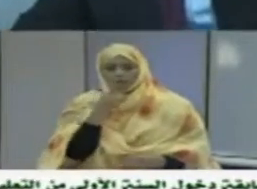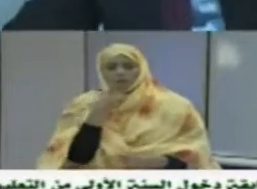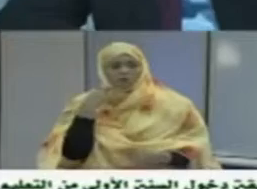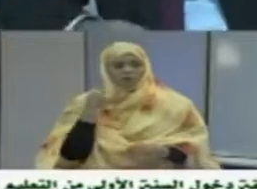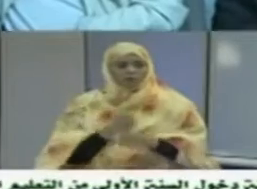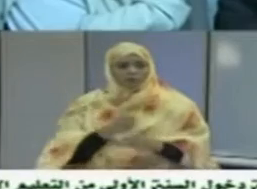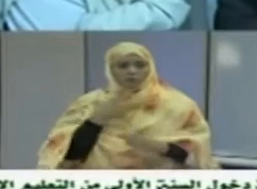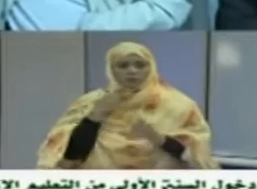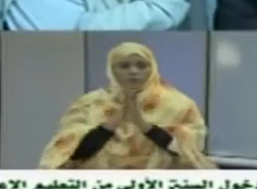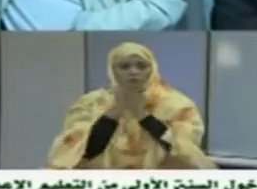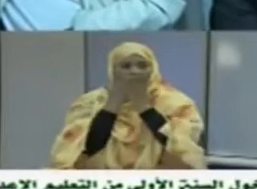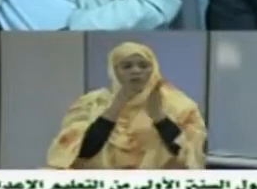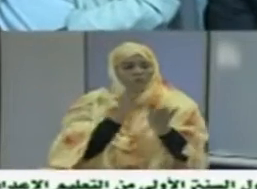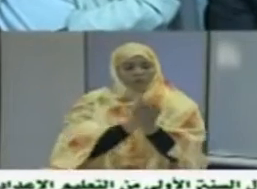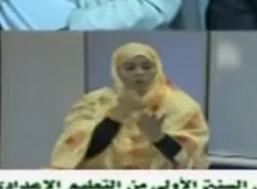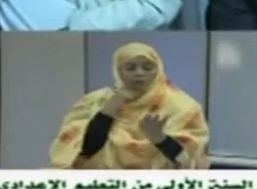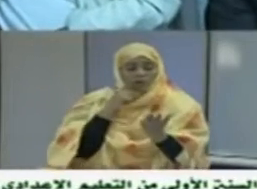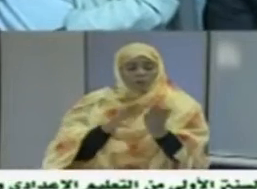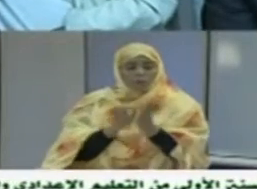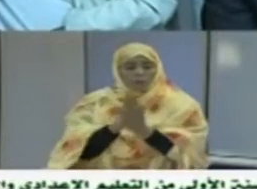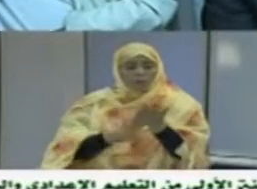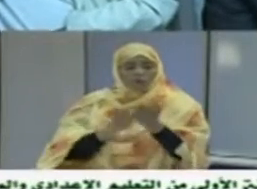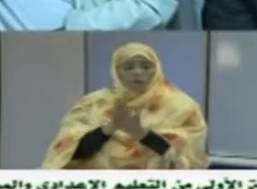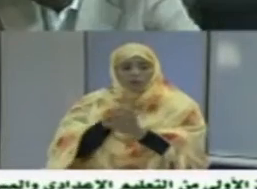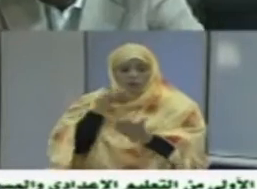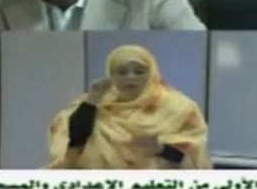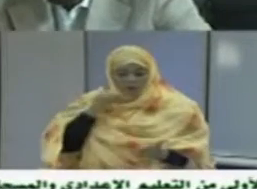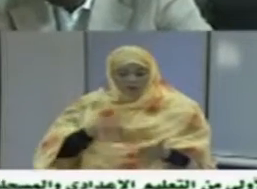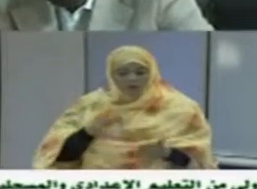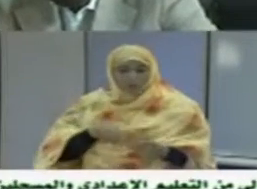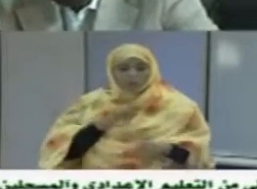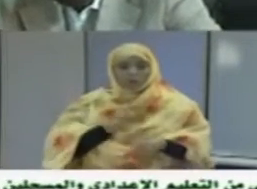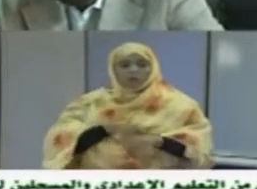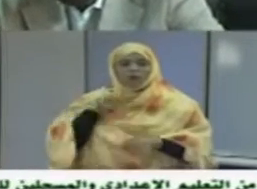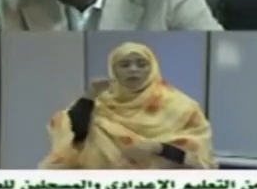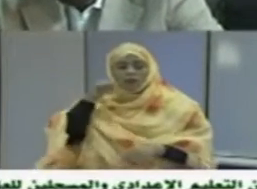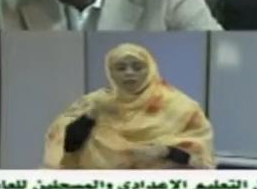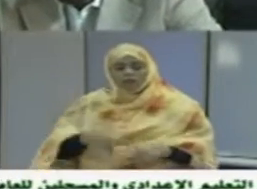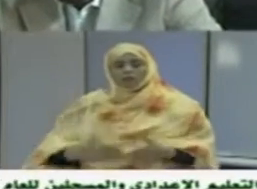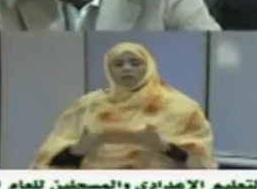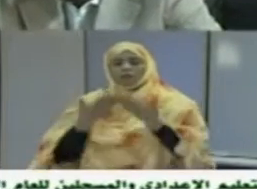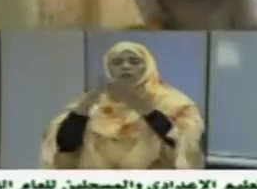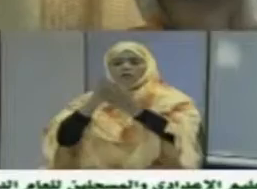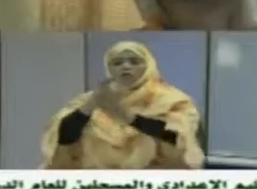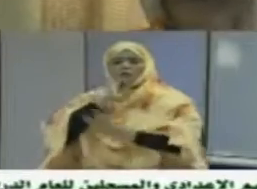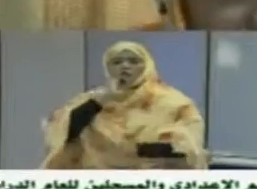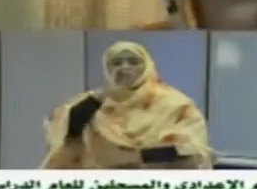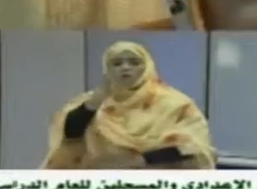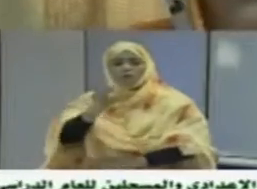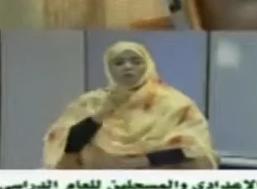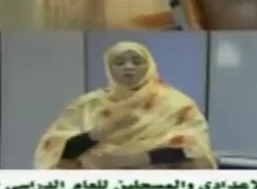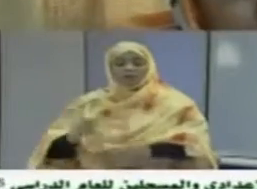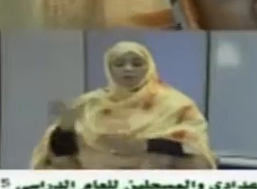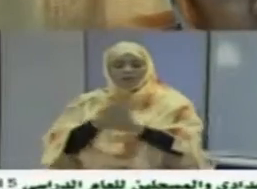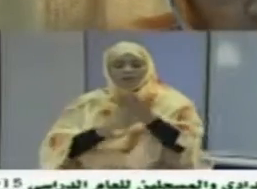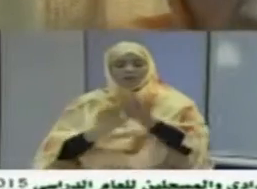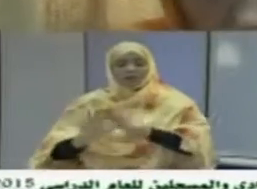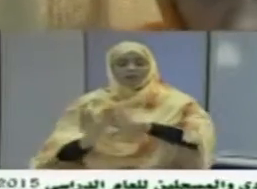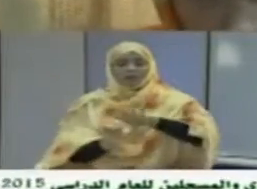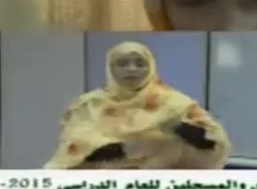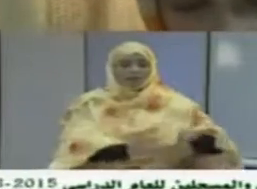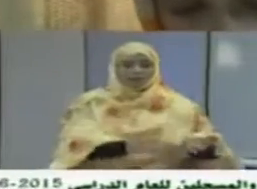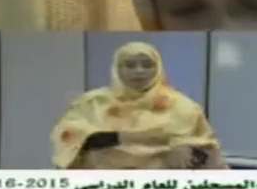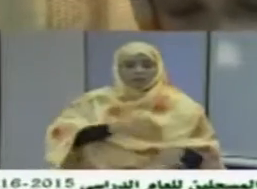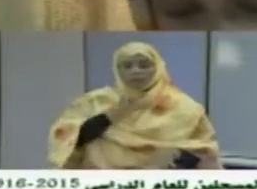المناسب وإعطائهم الردود في الوقت المناسب. ثم مجال آخر وأساسي عنا نقولوه هون